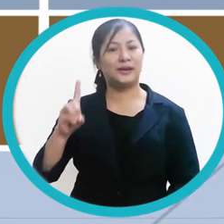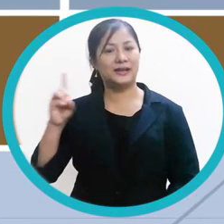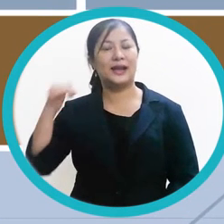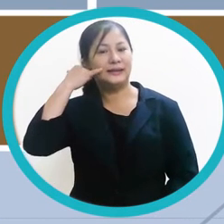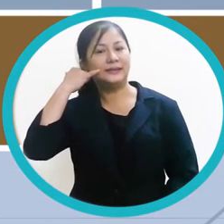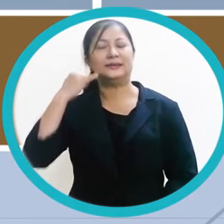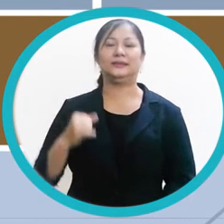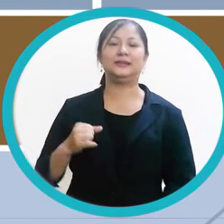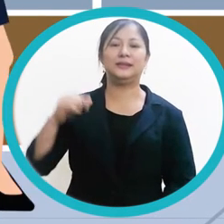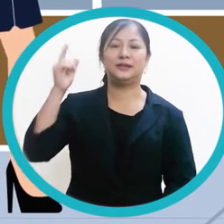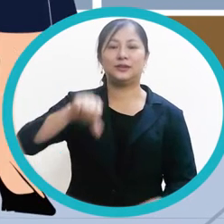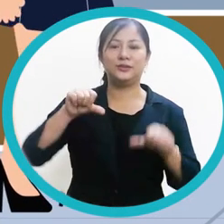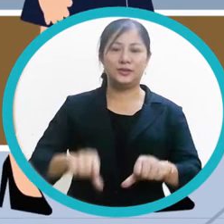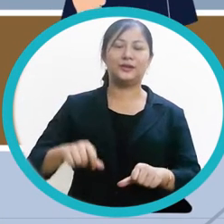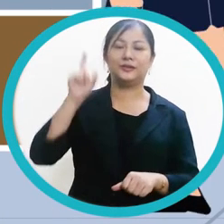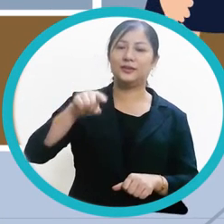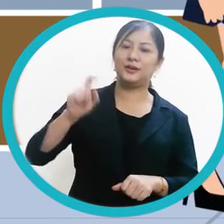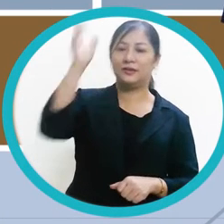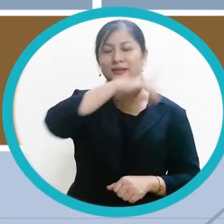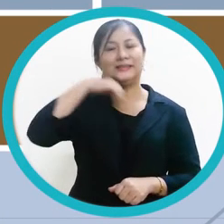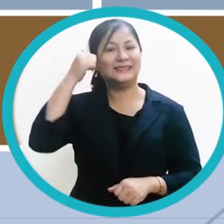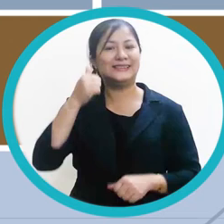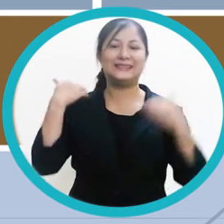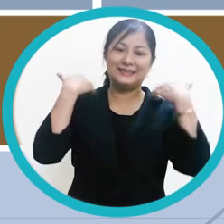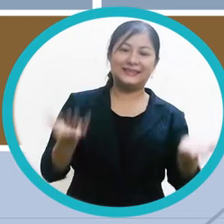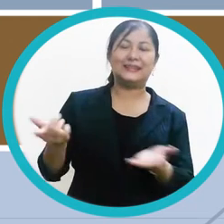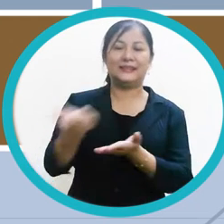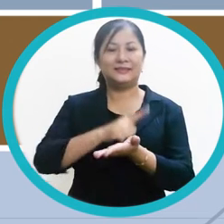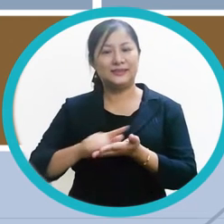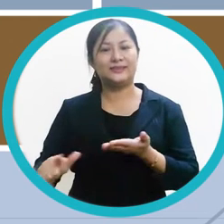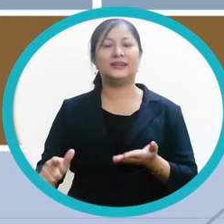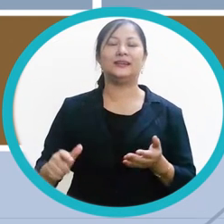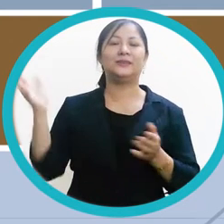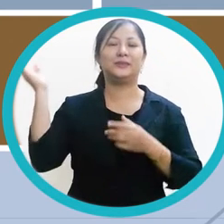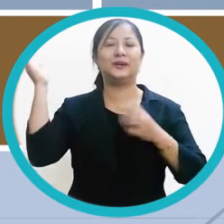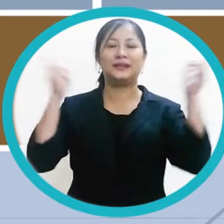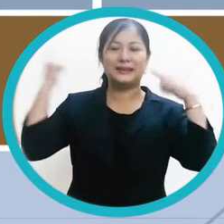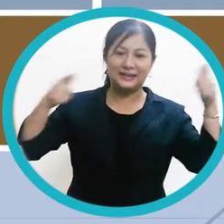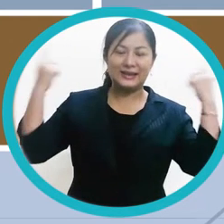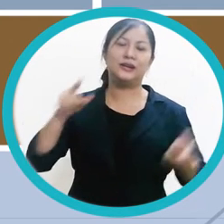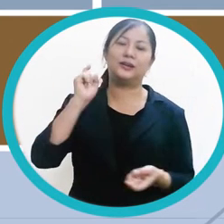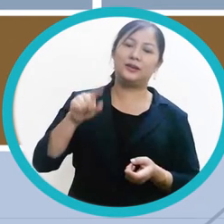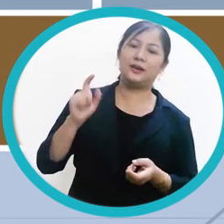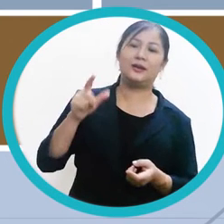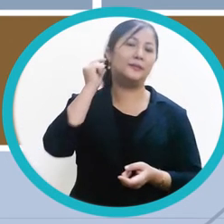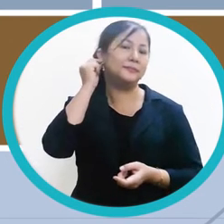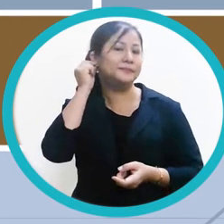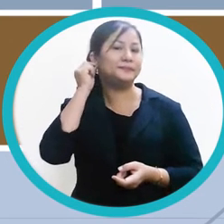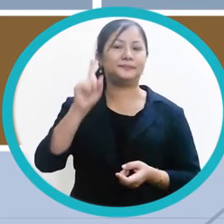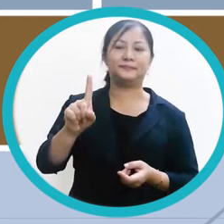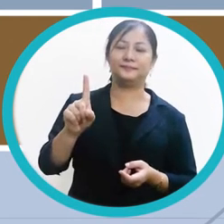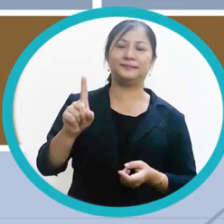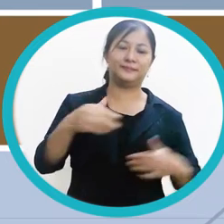tổng đài viên xinh đẹp đang trả lời các vấn đề của khách hàng. Một cô gái tổng đài viên xinh đẹp đã đến bên Nam ân cần hỏi. Xin